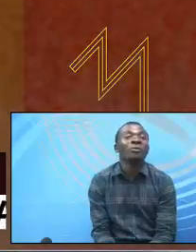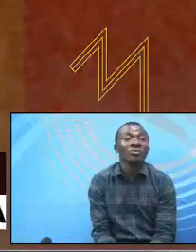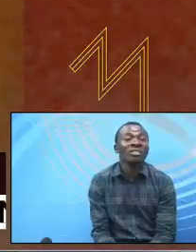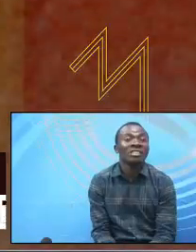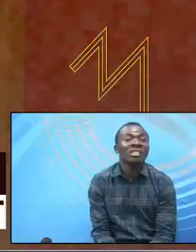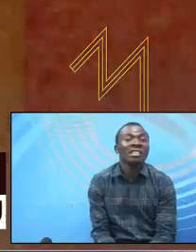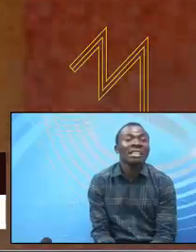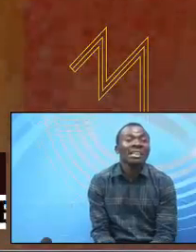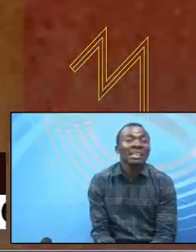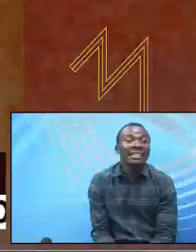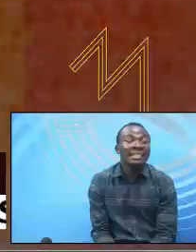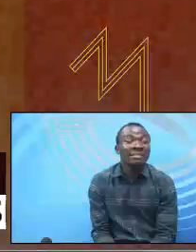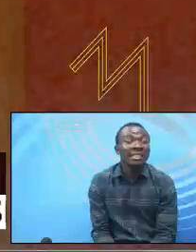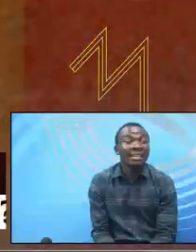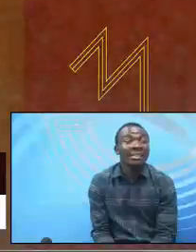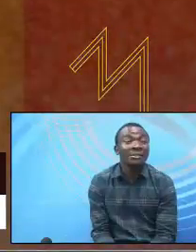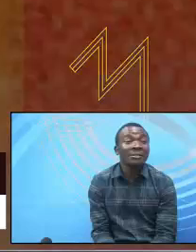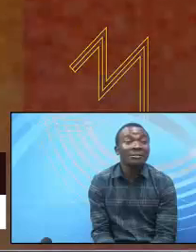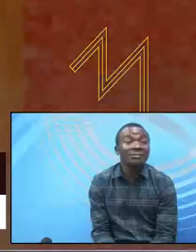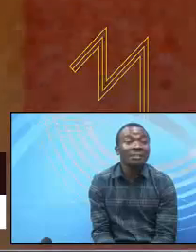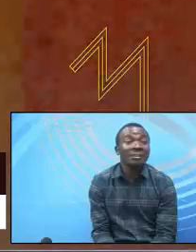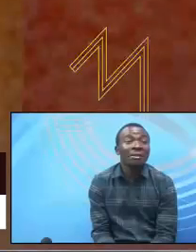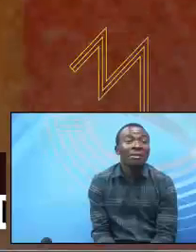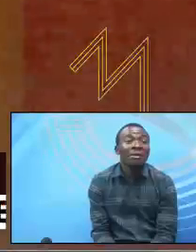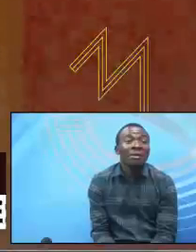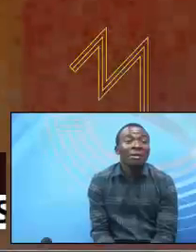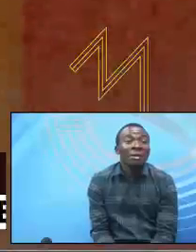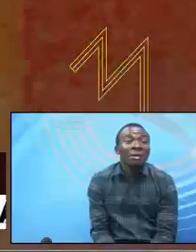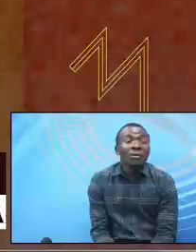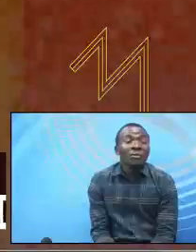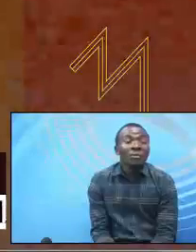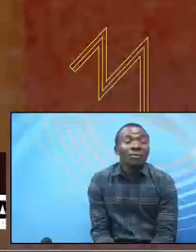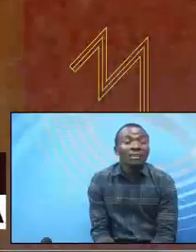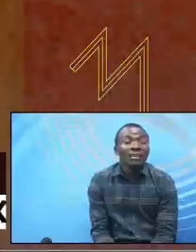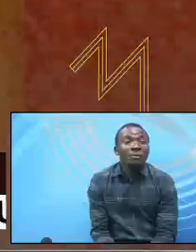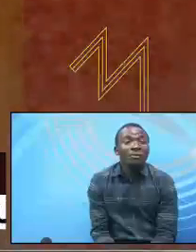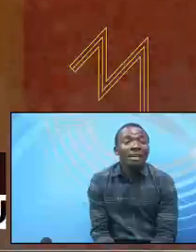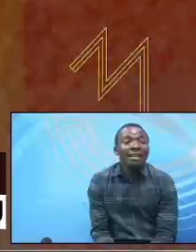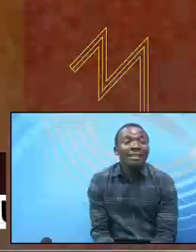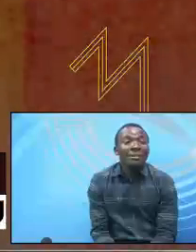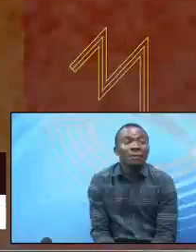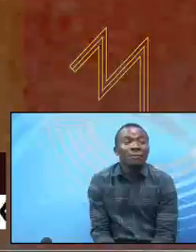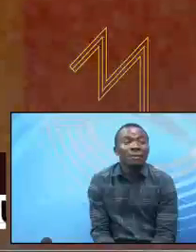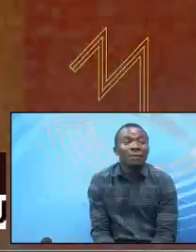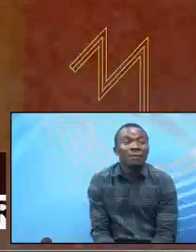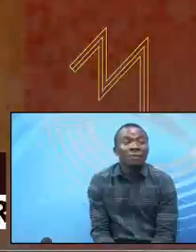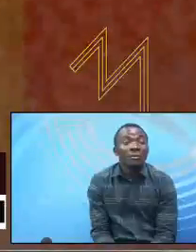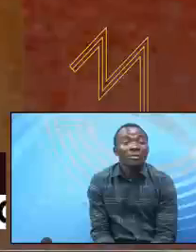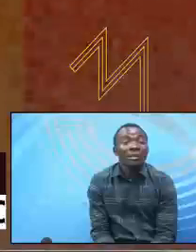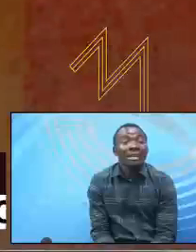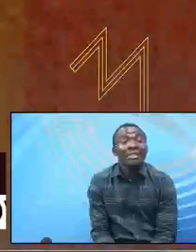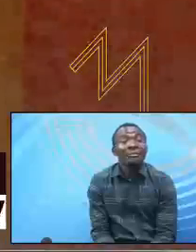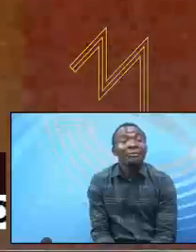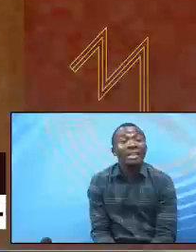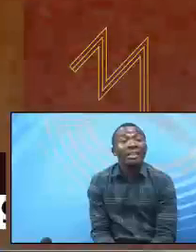ngaho. Icyiciro cya gatatu ni umuntu wavutse yumva agahinduka ufite ubumuga bwo kutumva no